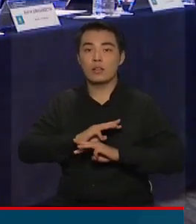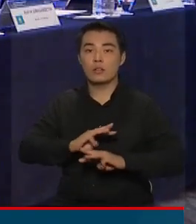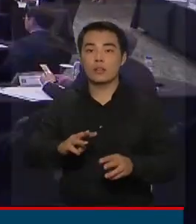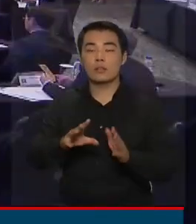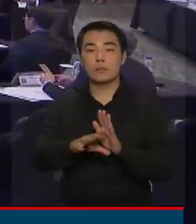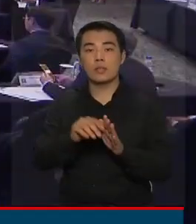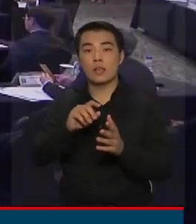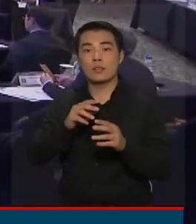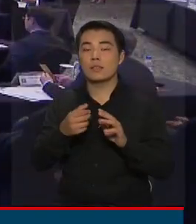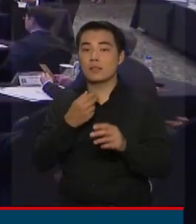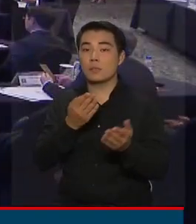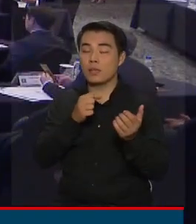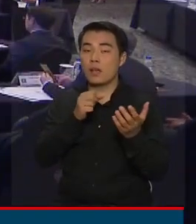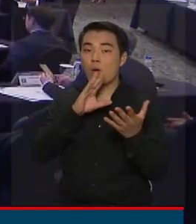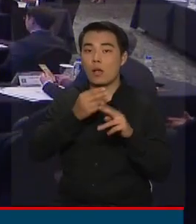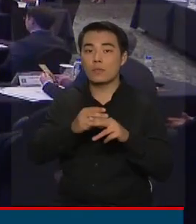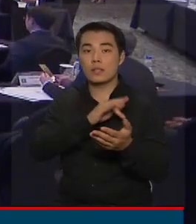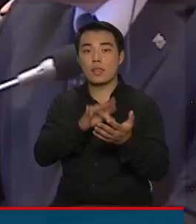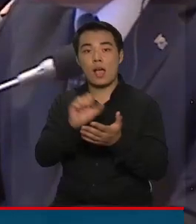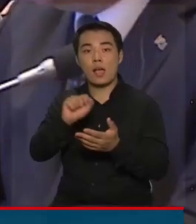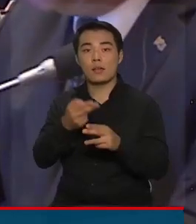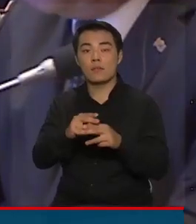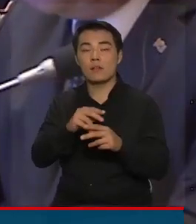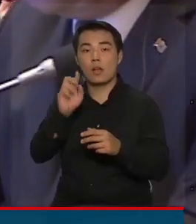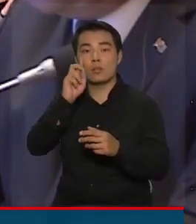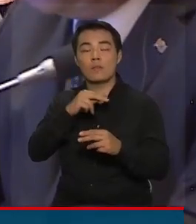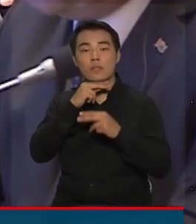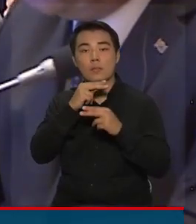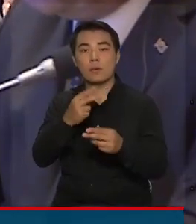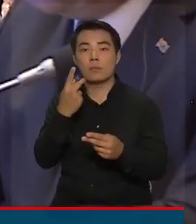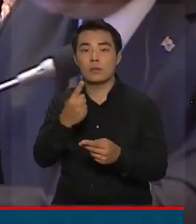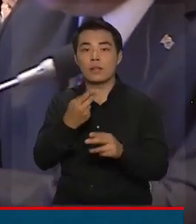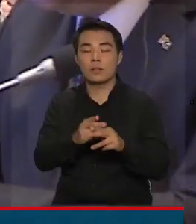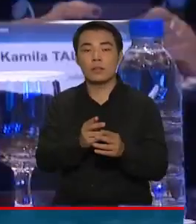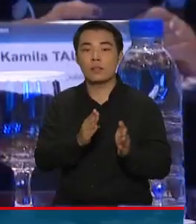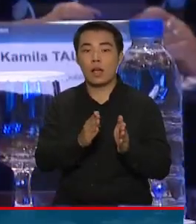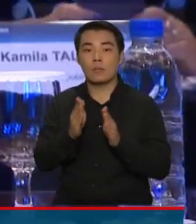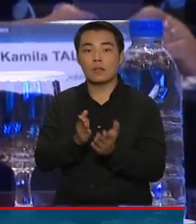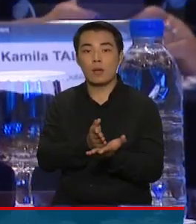спикері алдағы уақытта Орталық Азия мемлекеттері назар аударуға тиіс бірқатар саланы да атады.